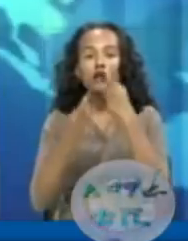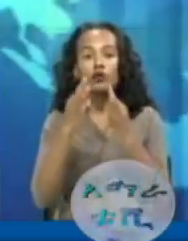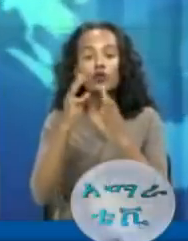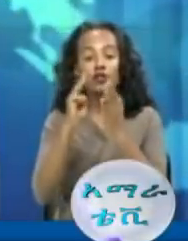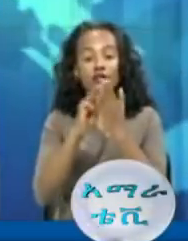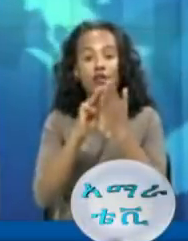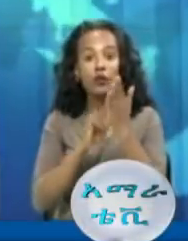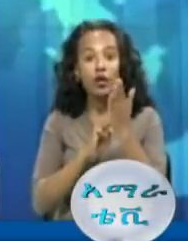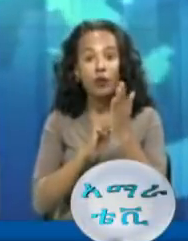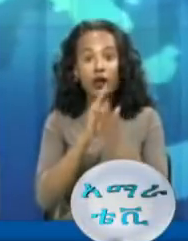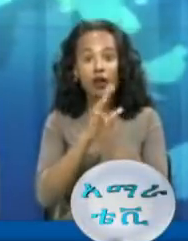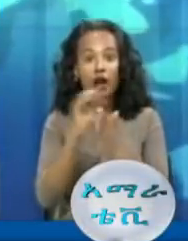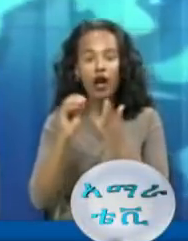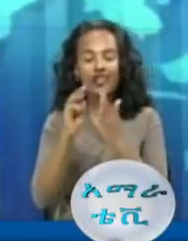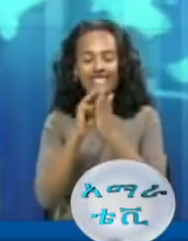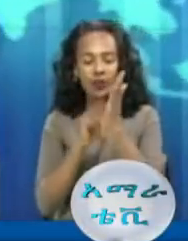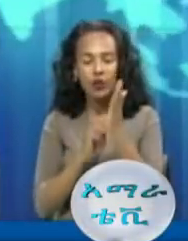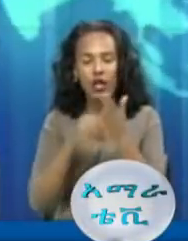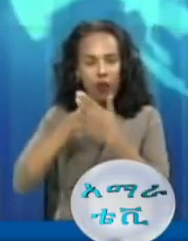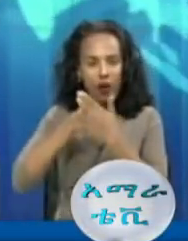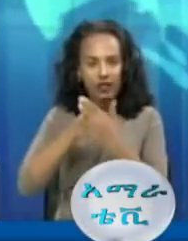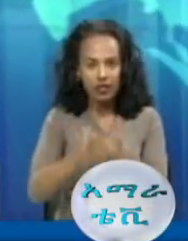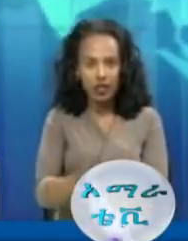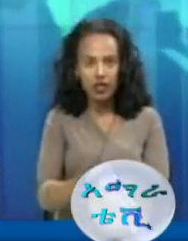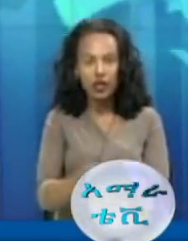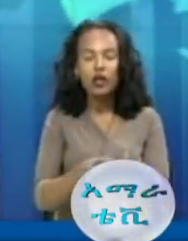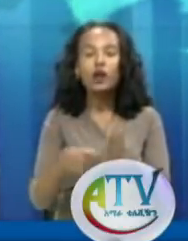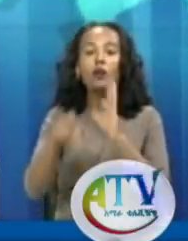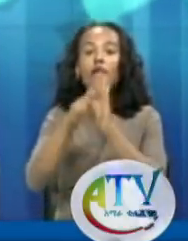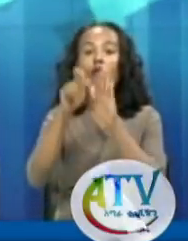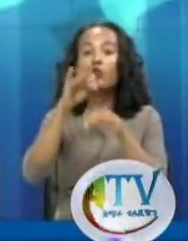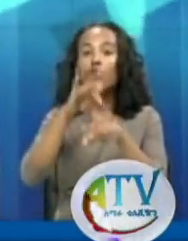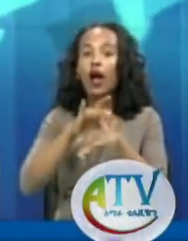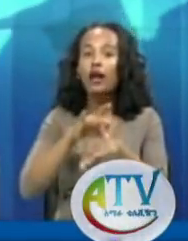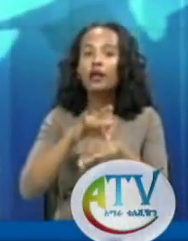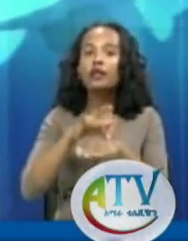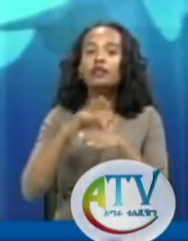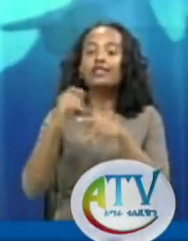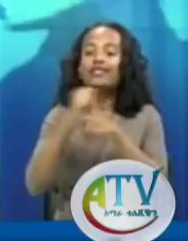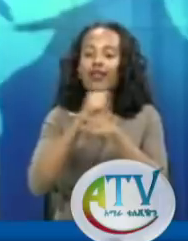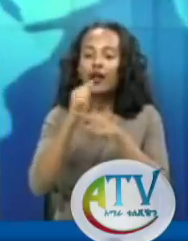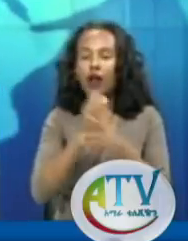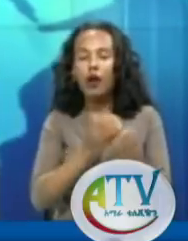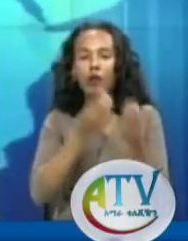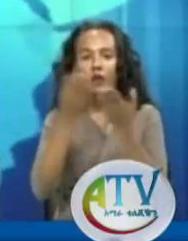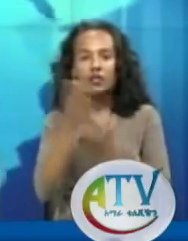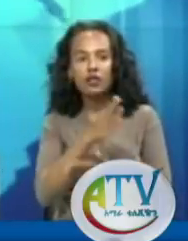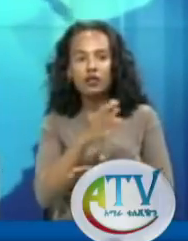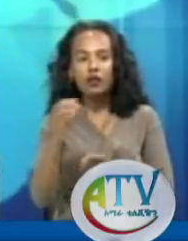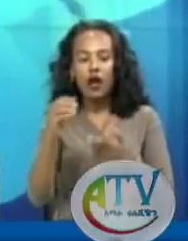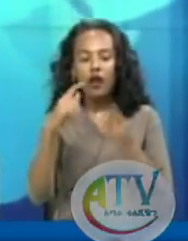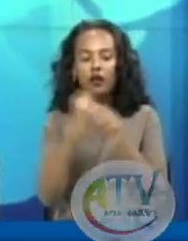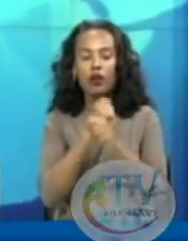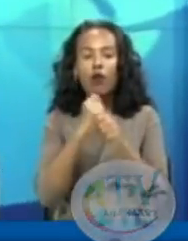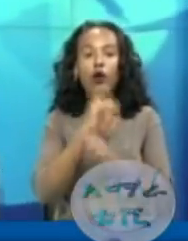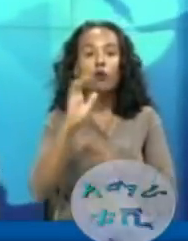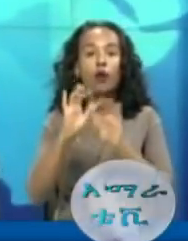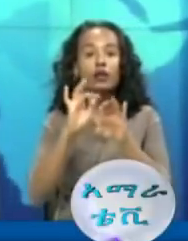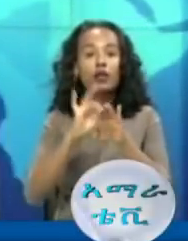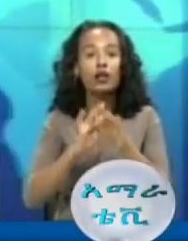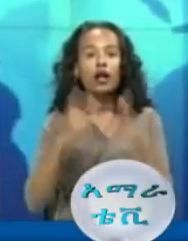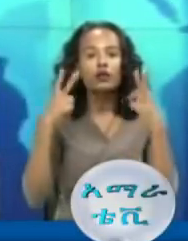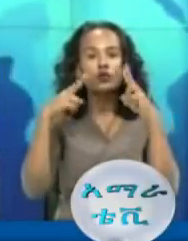ምግባርና ዲሲፕሊን ደንብ ማጽደቅ፣ በደንቡ ላይ ስልጠና መስጠትና ተግባራዊ ማድረግ ላይ